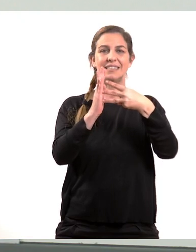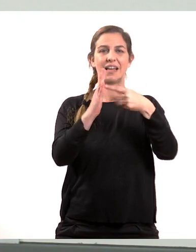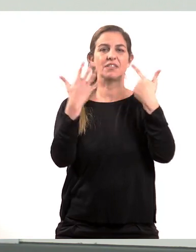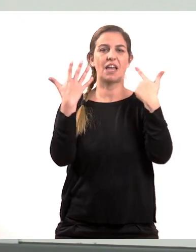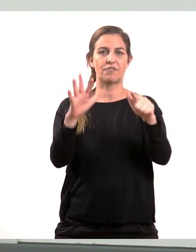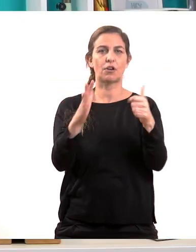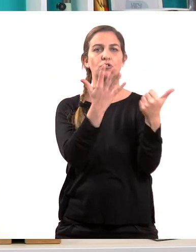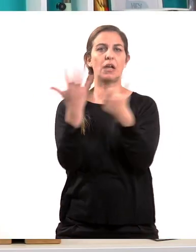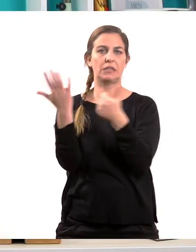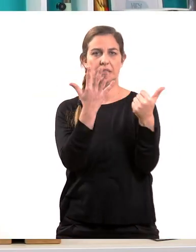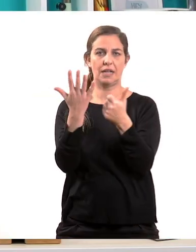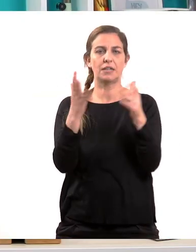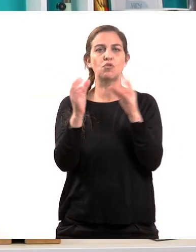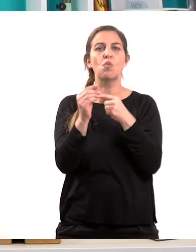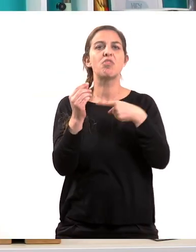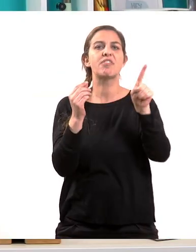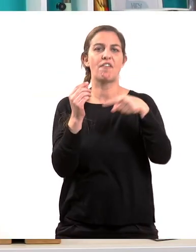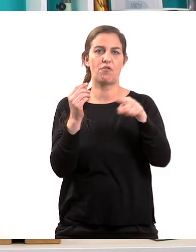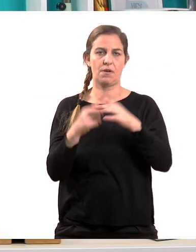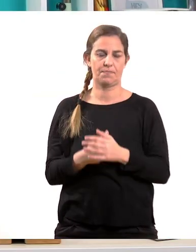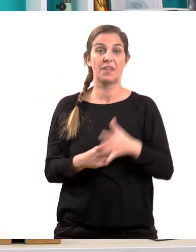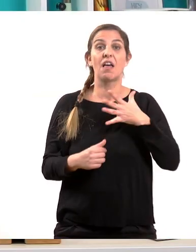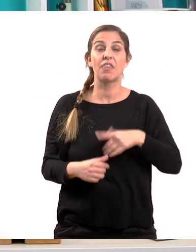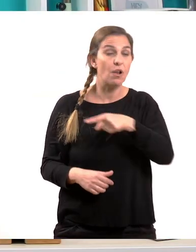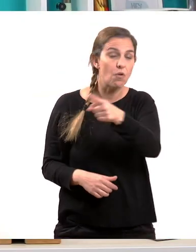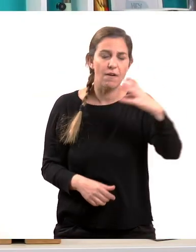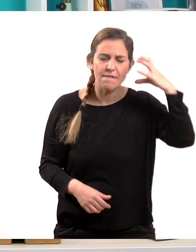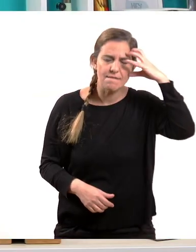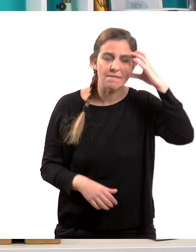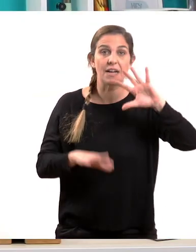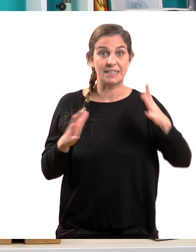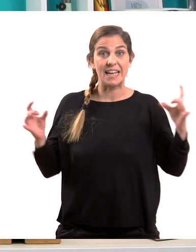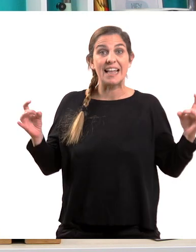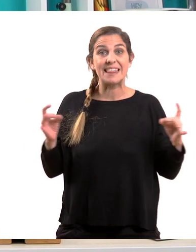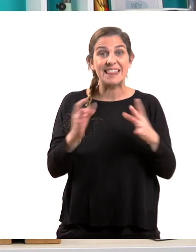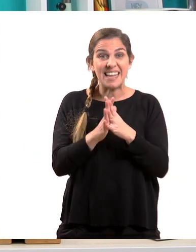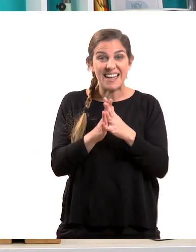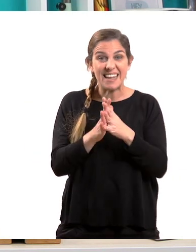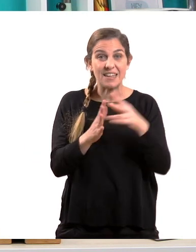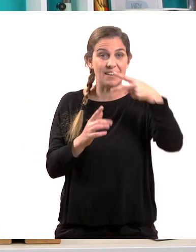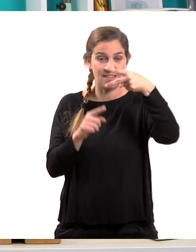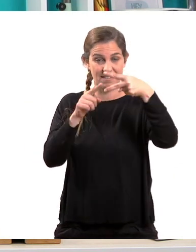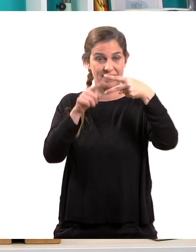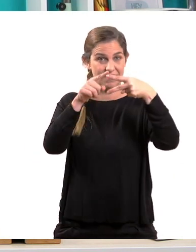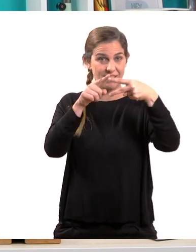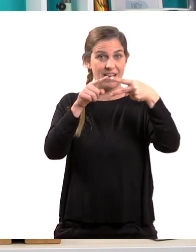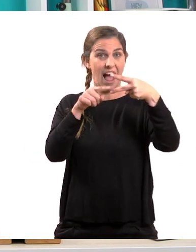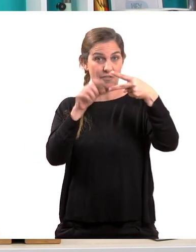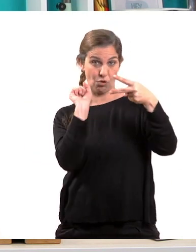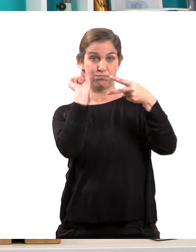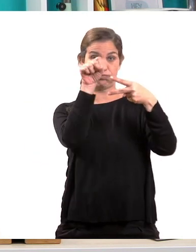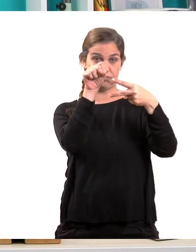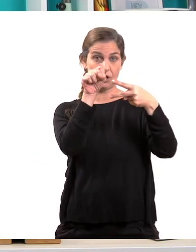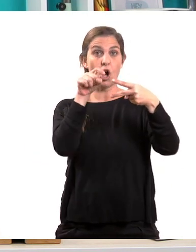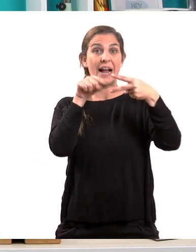3.766 η διαφορά. Άρα θέλω να θυμάστε πολύ καλά, όταν δεν μπορούμε να βγάλουμε τον κάτω